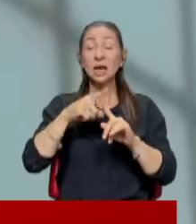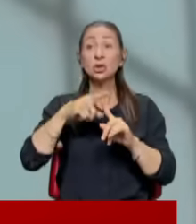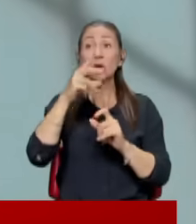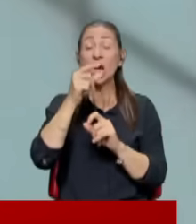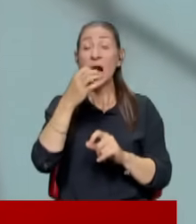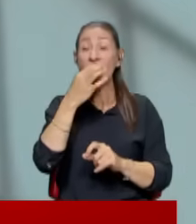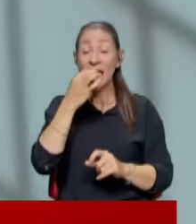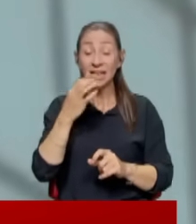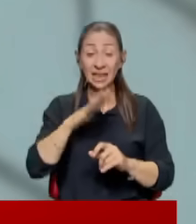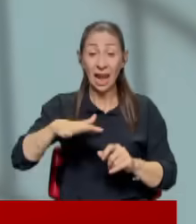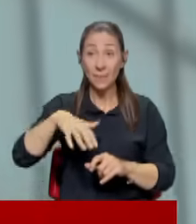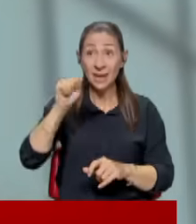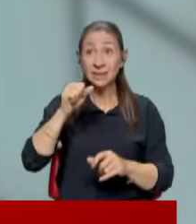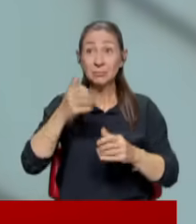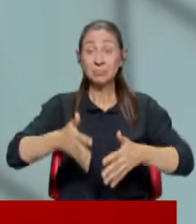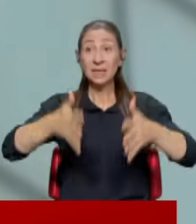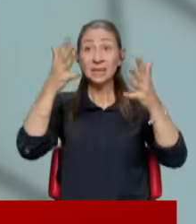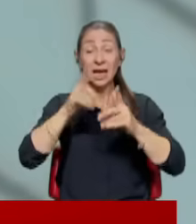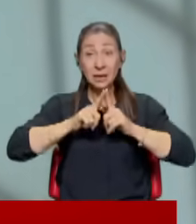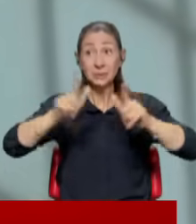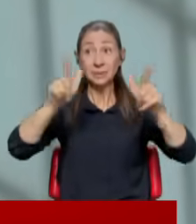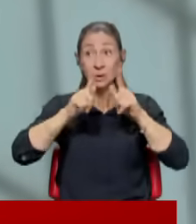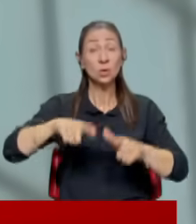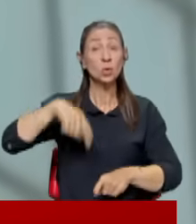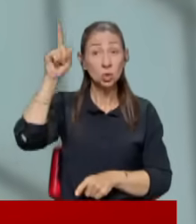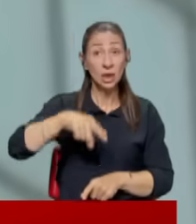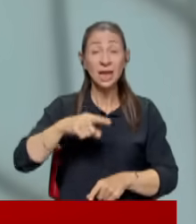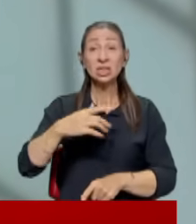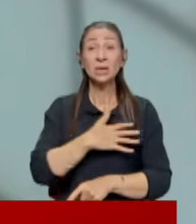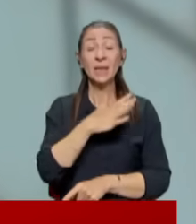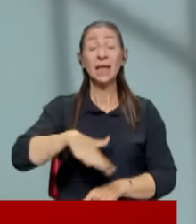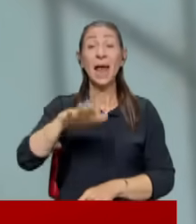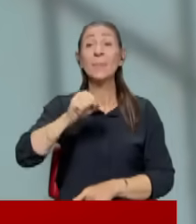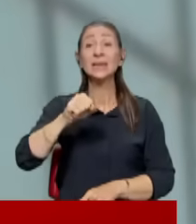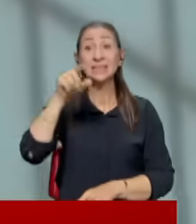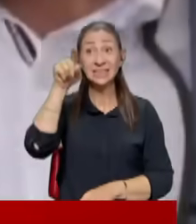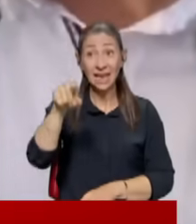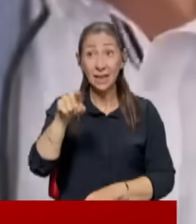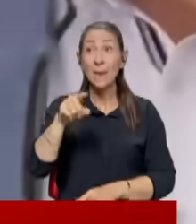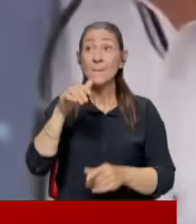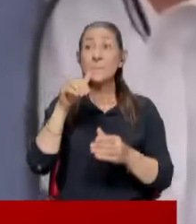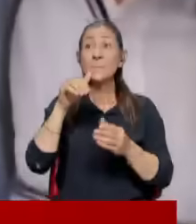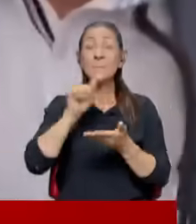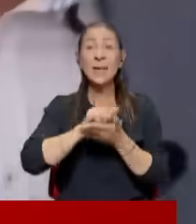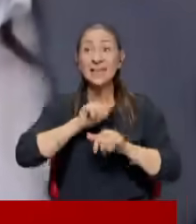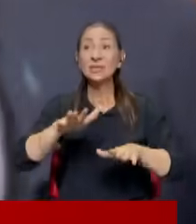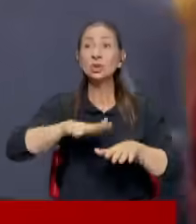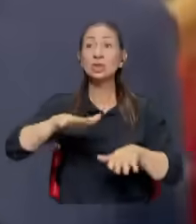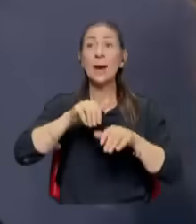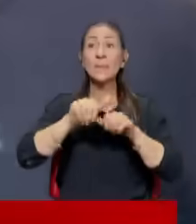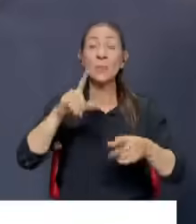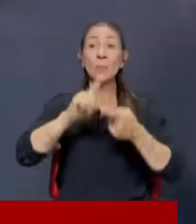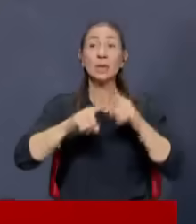Özcan'ın Ankara'dan genel merkez binası önünden ses yükselttiği günde CHP genel merkezinden medya planlama ve sosyal